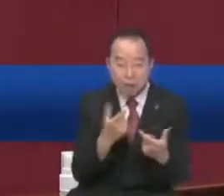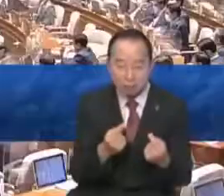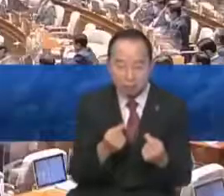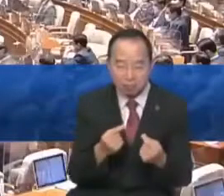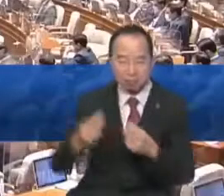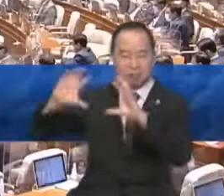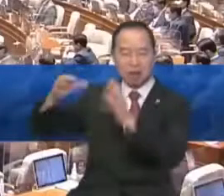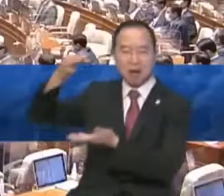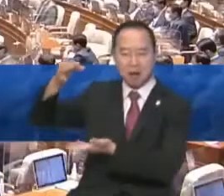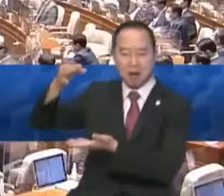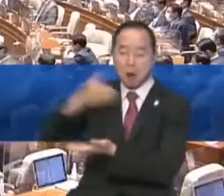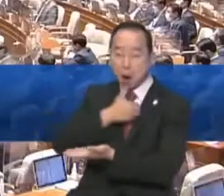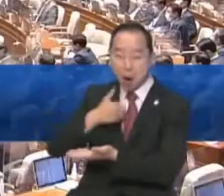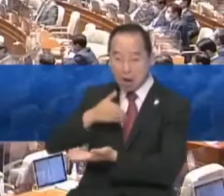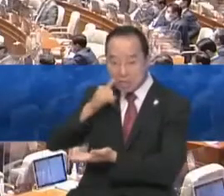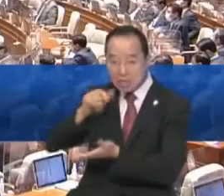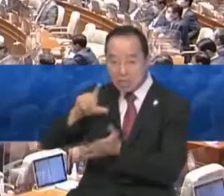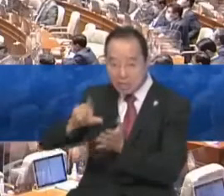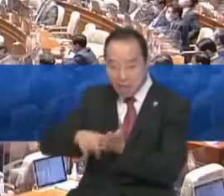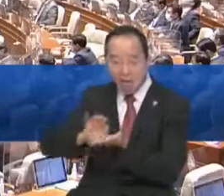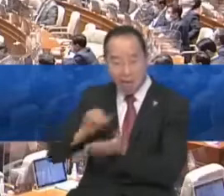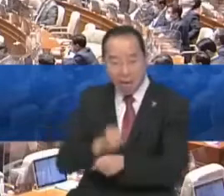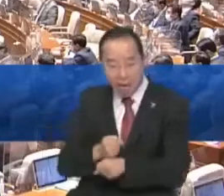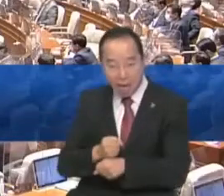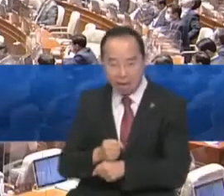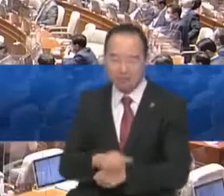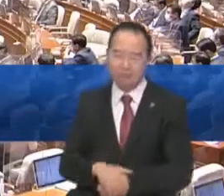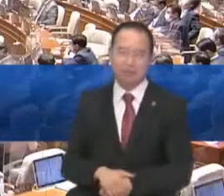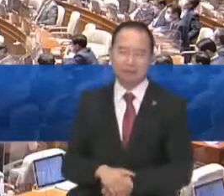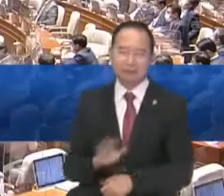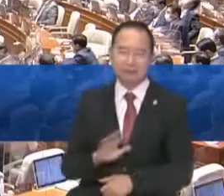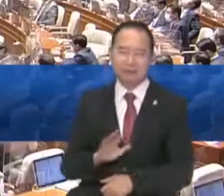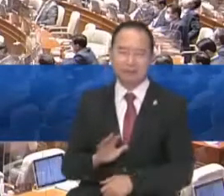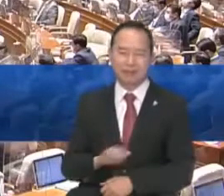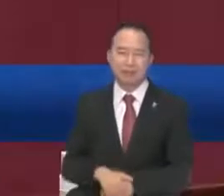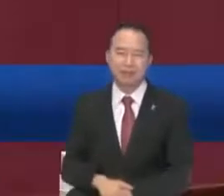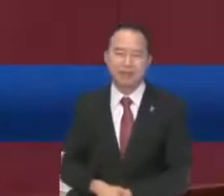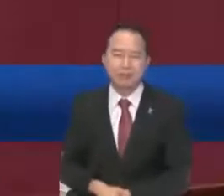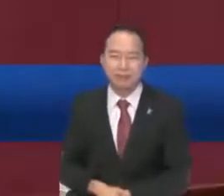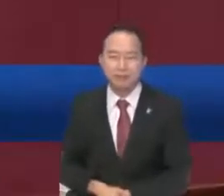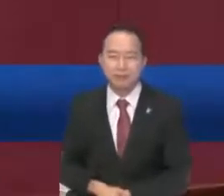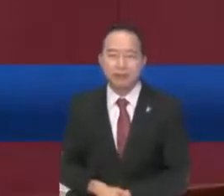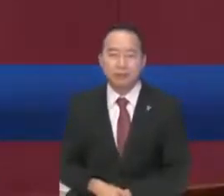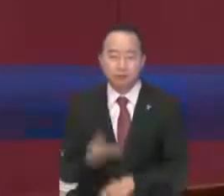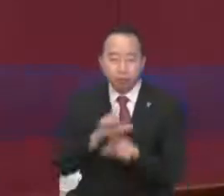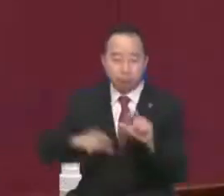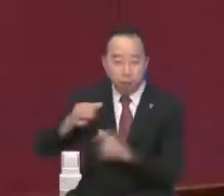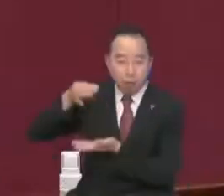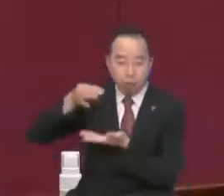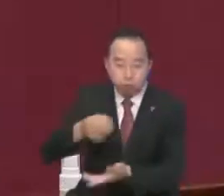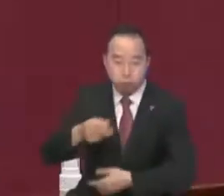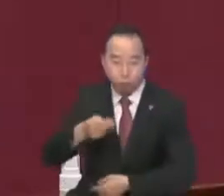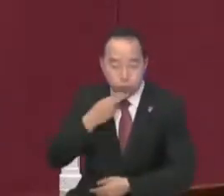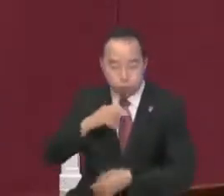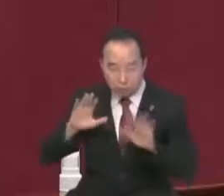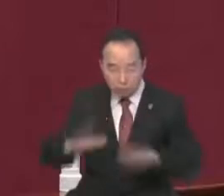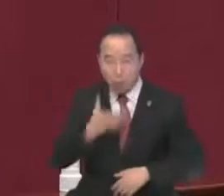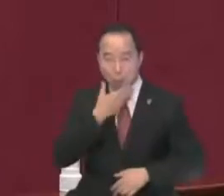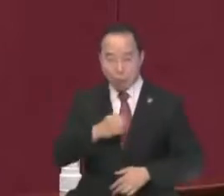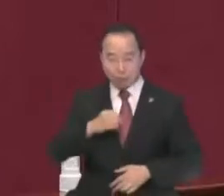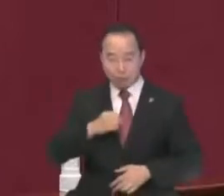기존 복지제도를 통합한 저소득층 지원 정책으로 읽힙니다. 추가적인 재정 없이 기존 복지 배열만